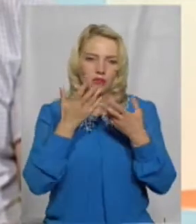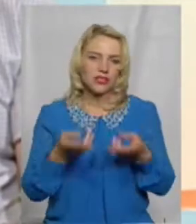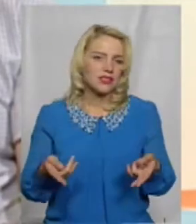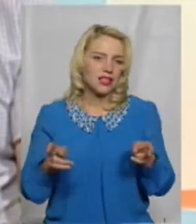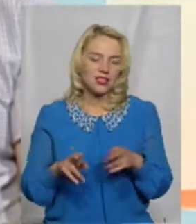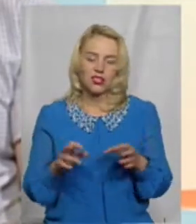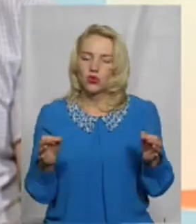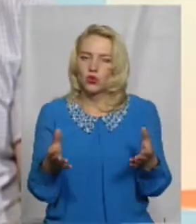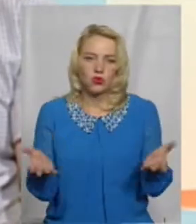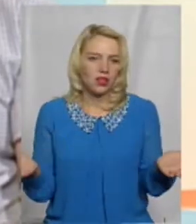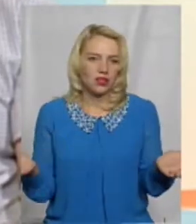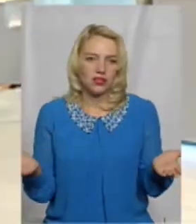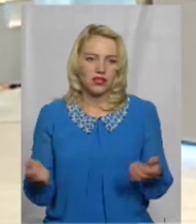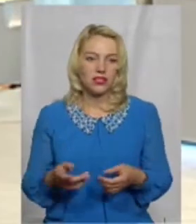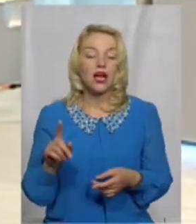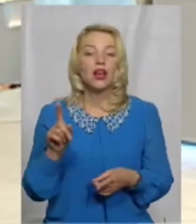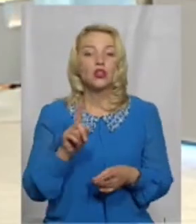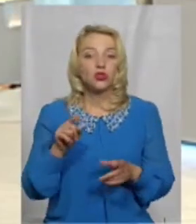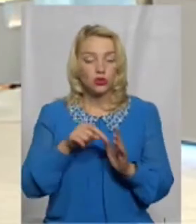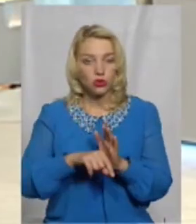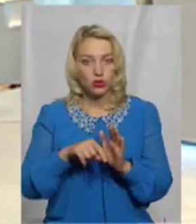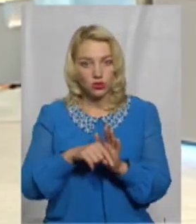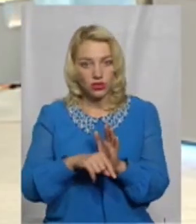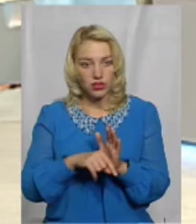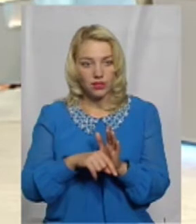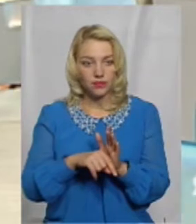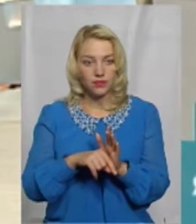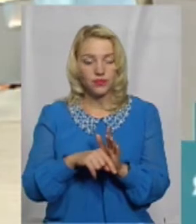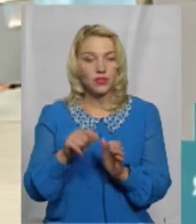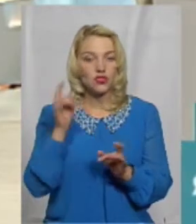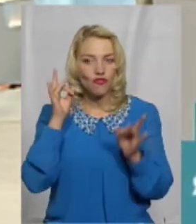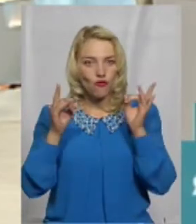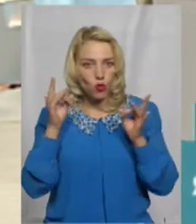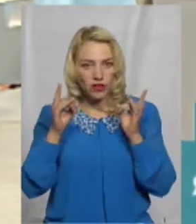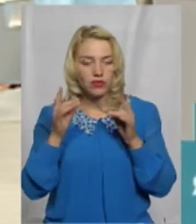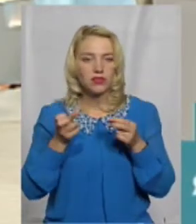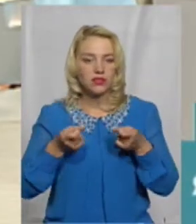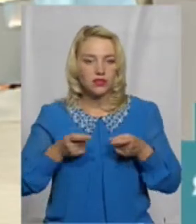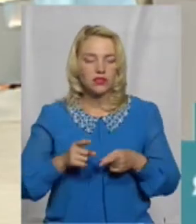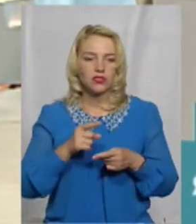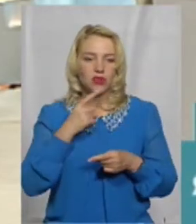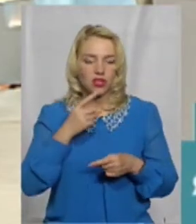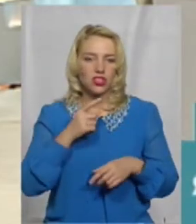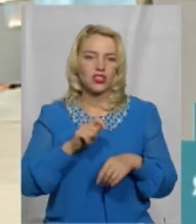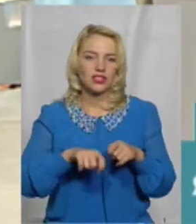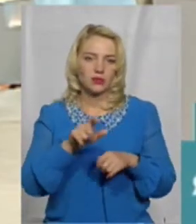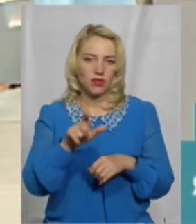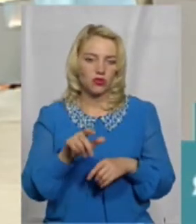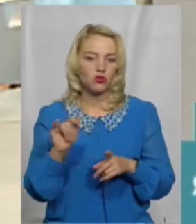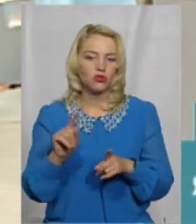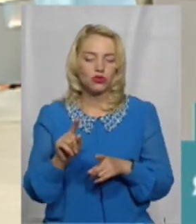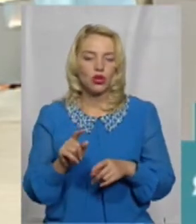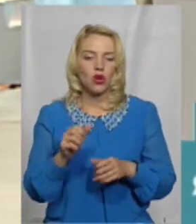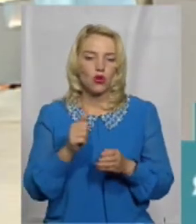тут нікуди не дітися. Що стосується звуків, дійсно, правильний спектр замітив. Кожна